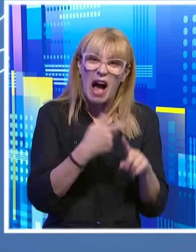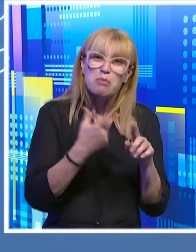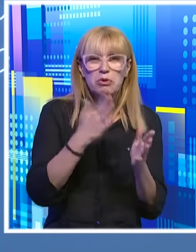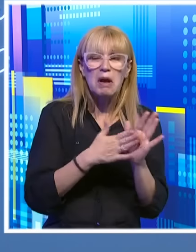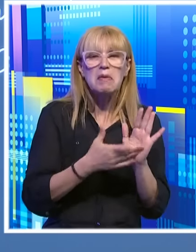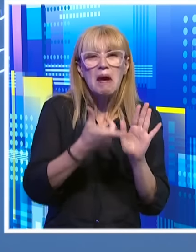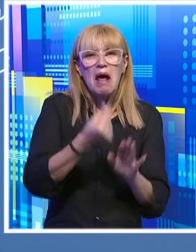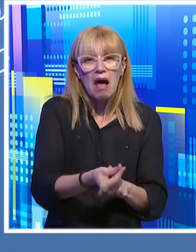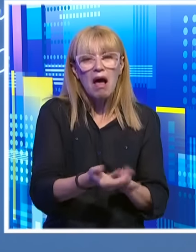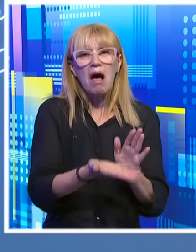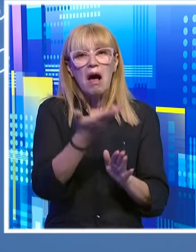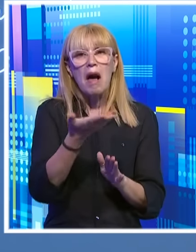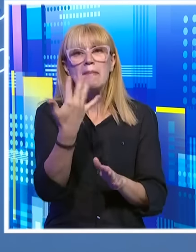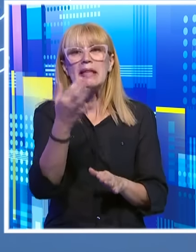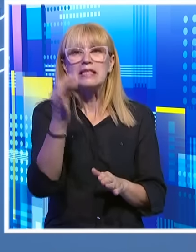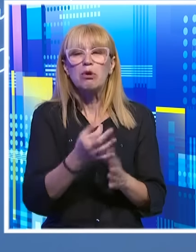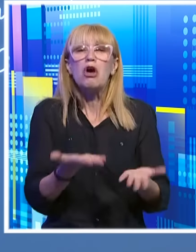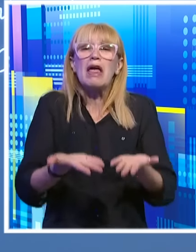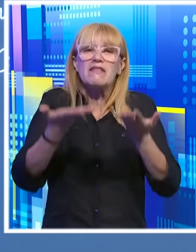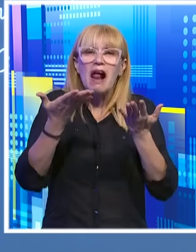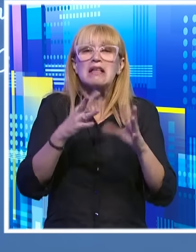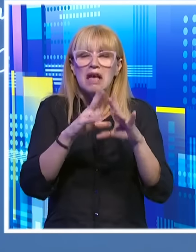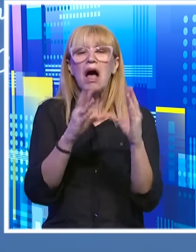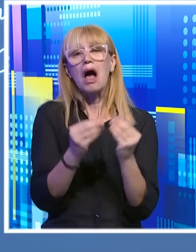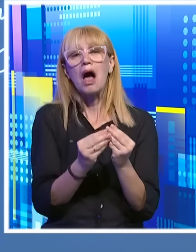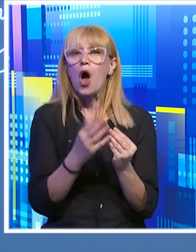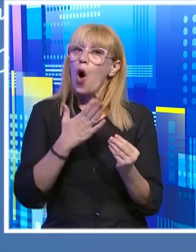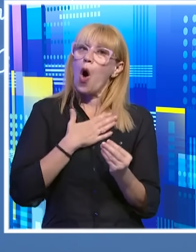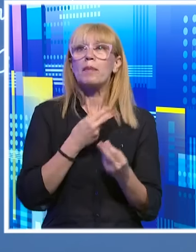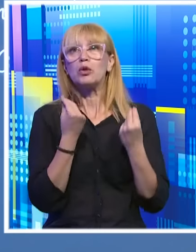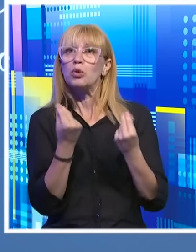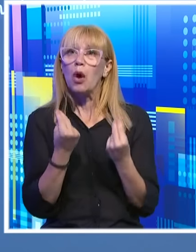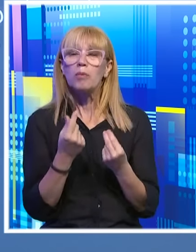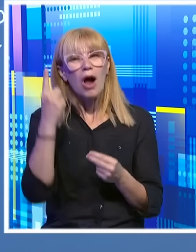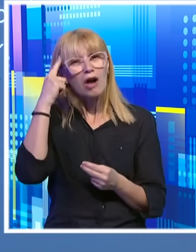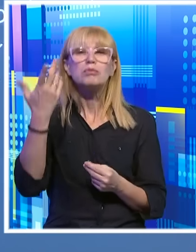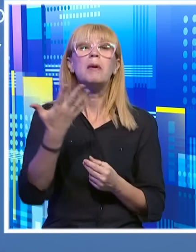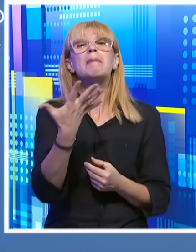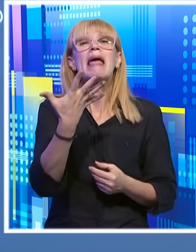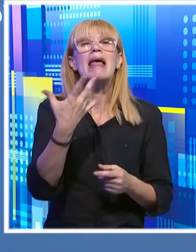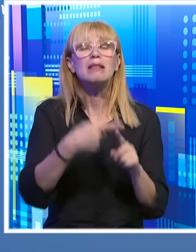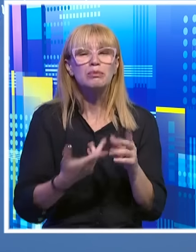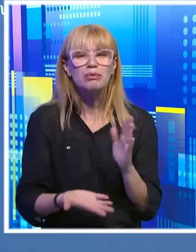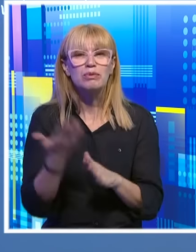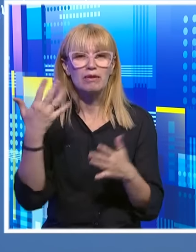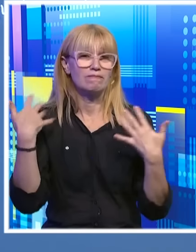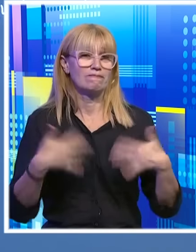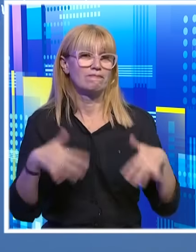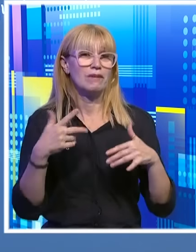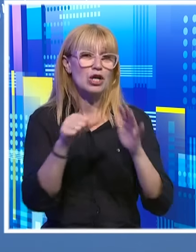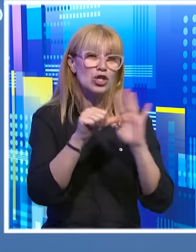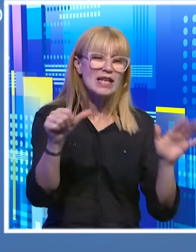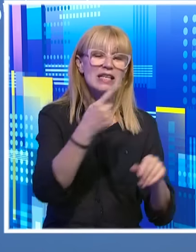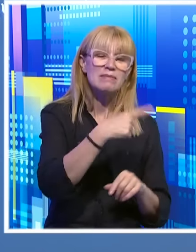inflacija 50% i nešto, pa eto, opet je to dobar rezultat. 5 puta vam je veći budžet. Sa 16 miliona evra